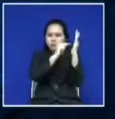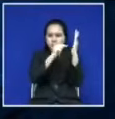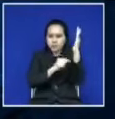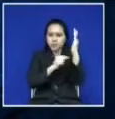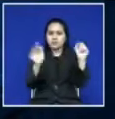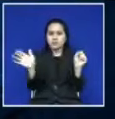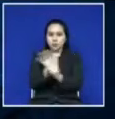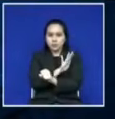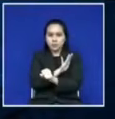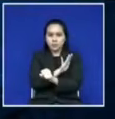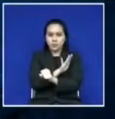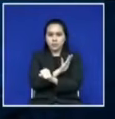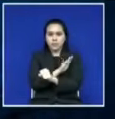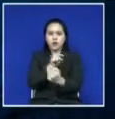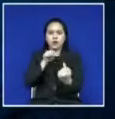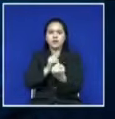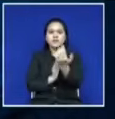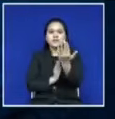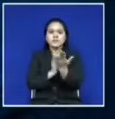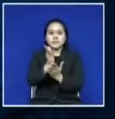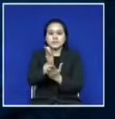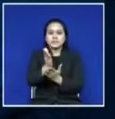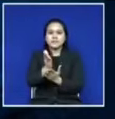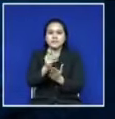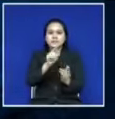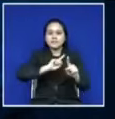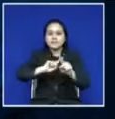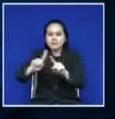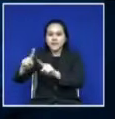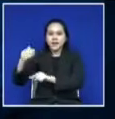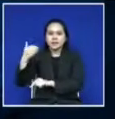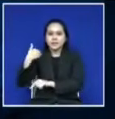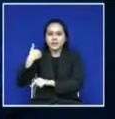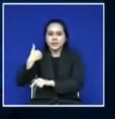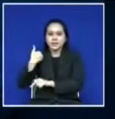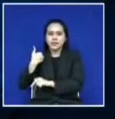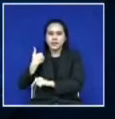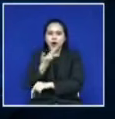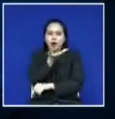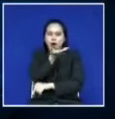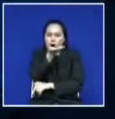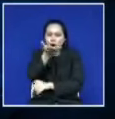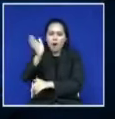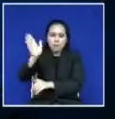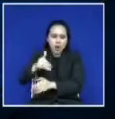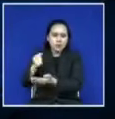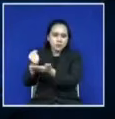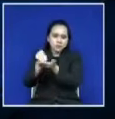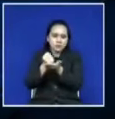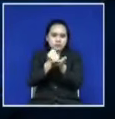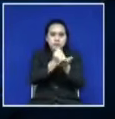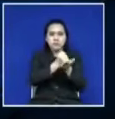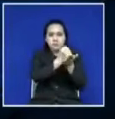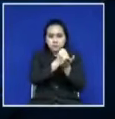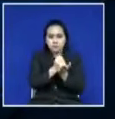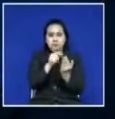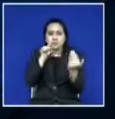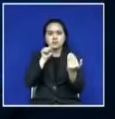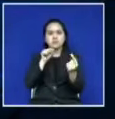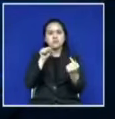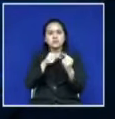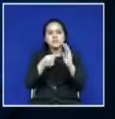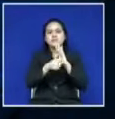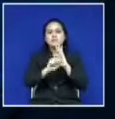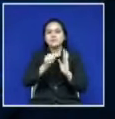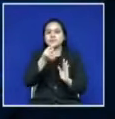เปิดศูนย์ปฏิบัติการฉุกเฉินระดับเขตนะครับเพื่อระดมกำลังมาช่วยกันกับจังหวัดสุสาครนะครับในเรื่องที่2เนี่ยการคัด